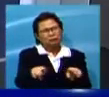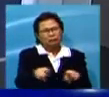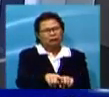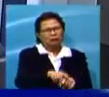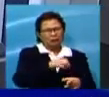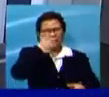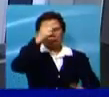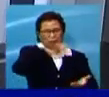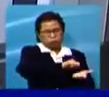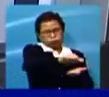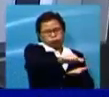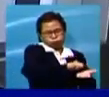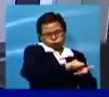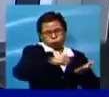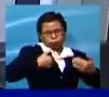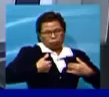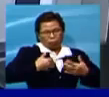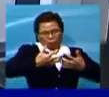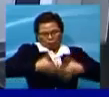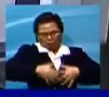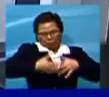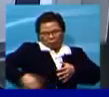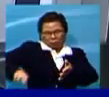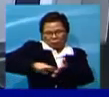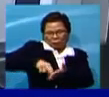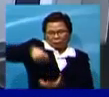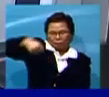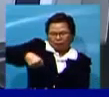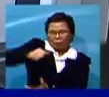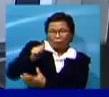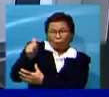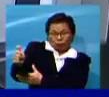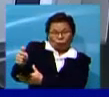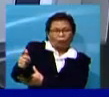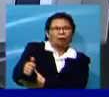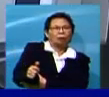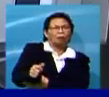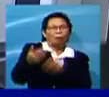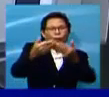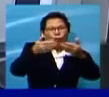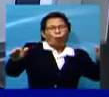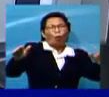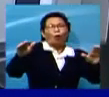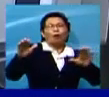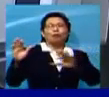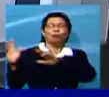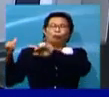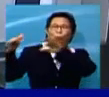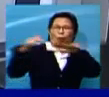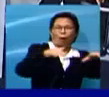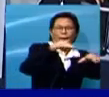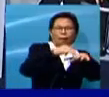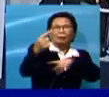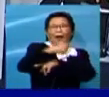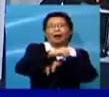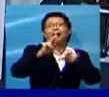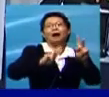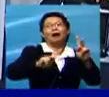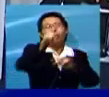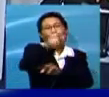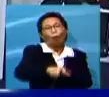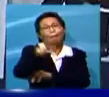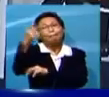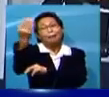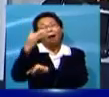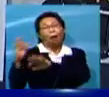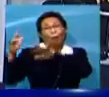pengimbas turut digunakan selain mesin daftar bagasi automatik. Meski hanya dibuka kepada pengunjung awam Jumaat ini, ada yang mula berkumpul